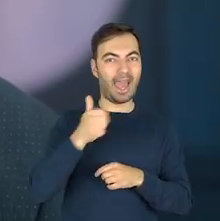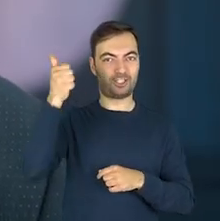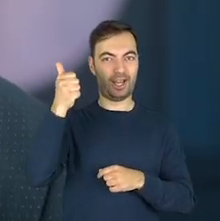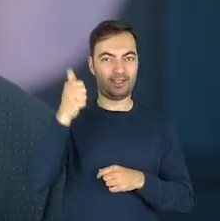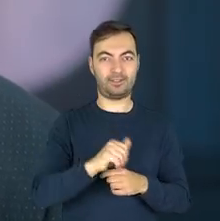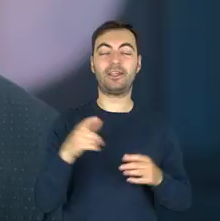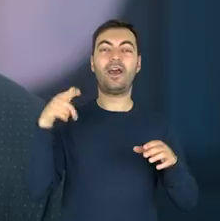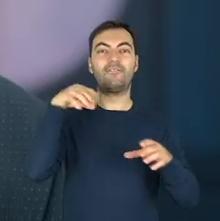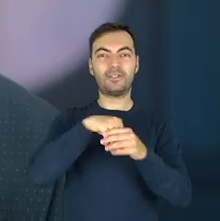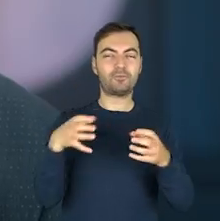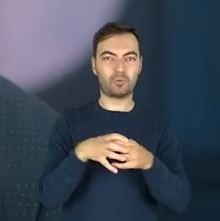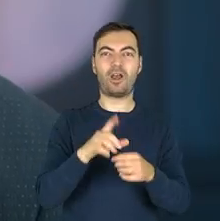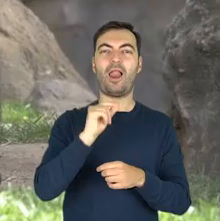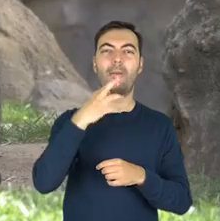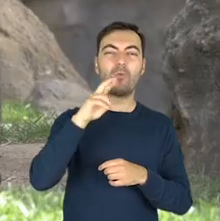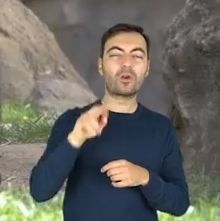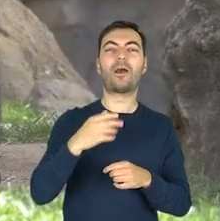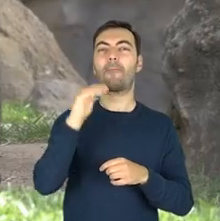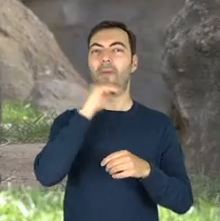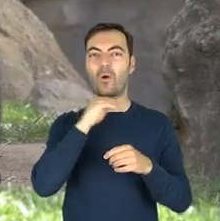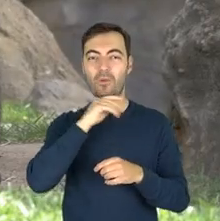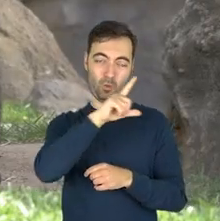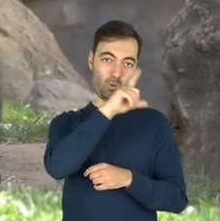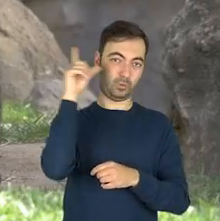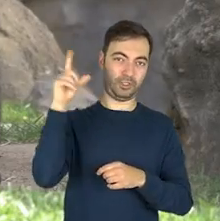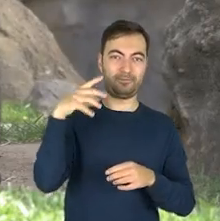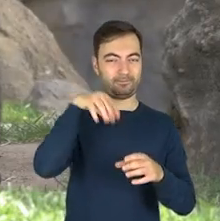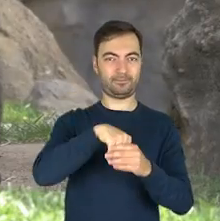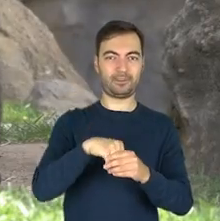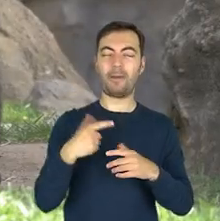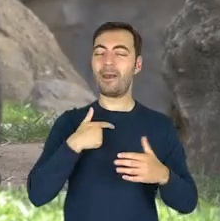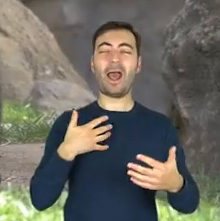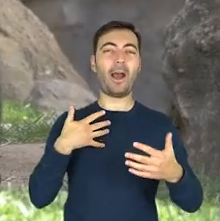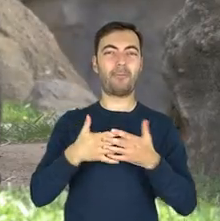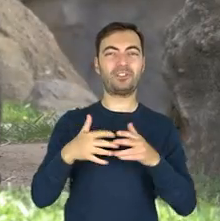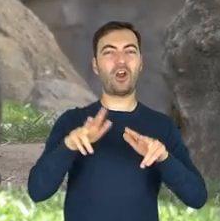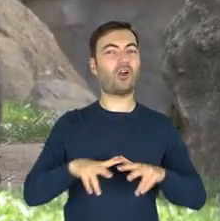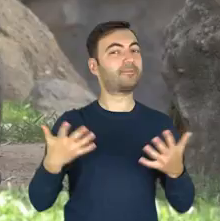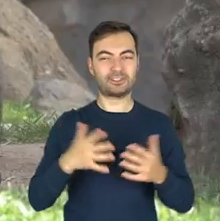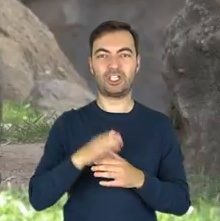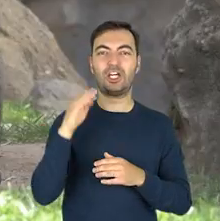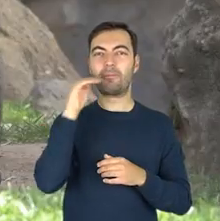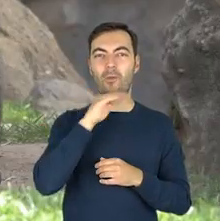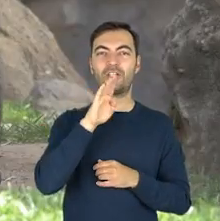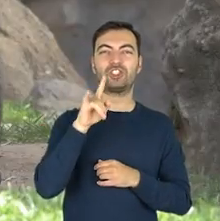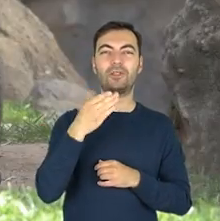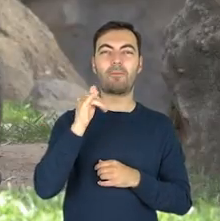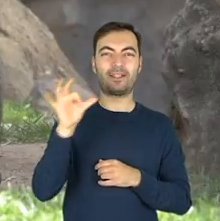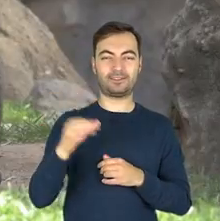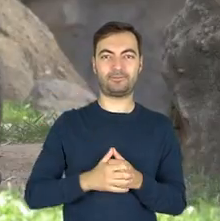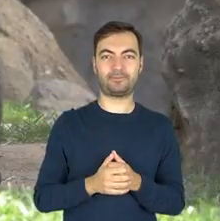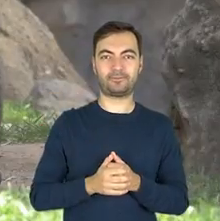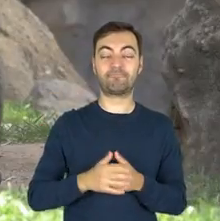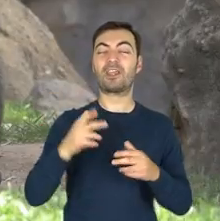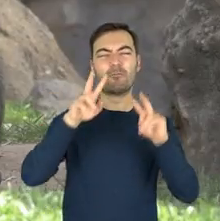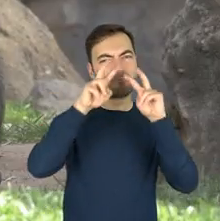zaliczamy lemury, małpy, no i ludzie. Najbliżej jesteśmy spokrewnieni z szympansami. Z badań naukowych wynika, że około